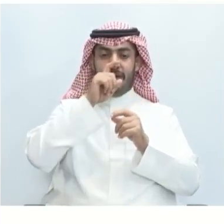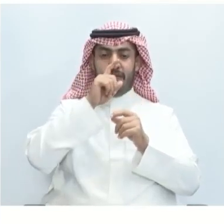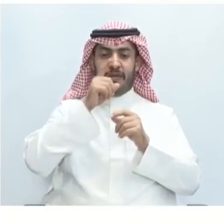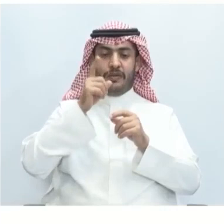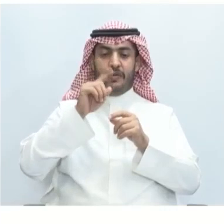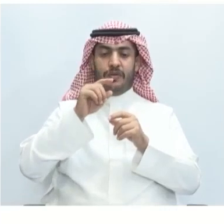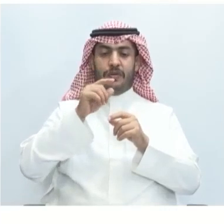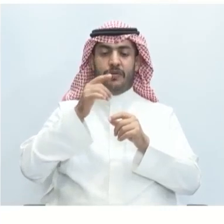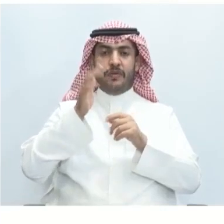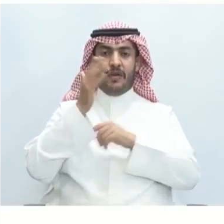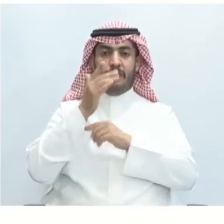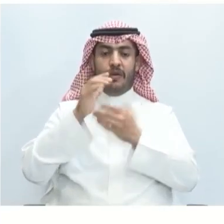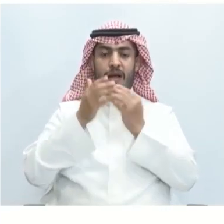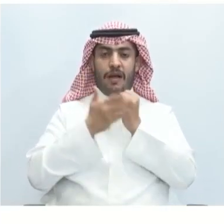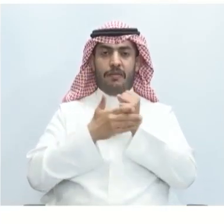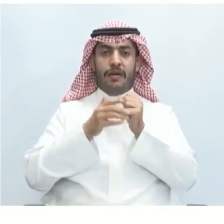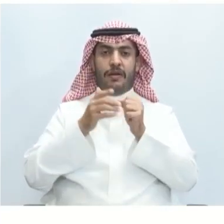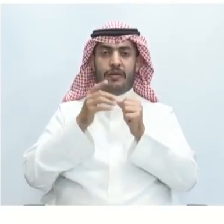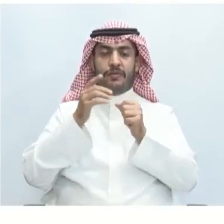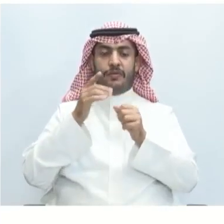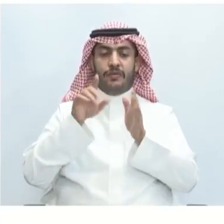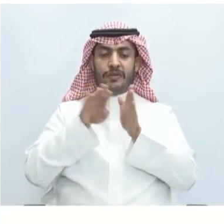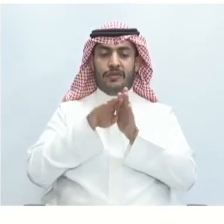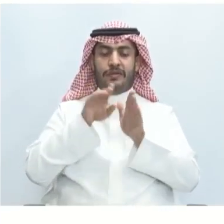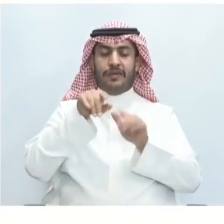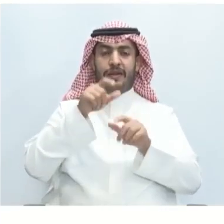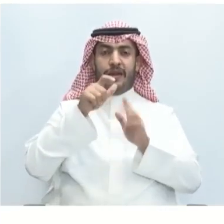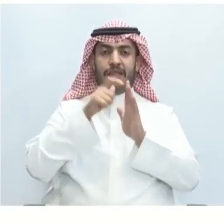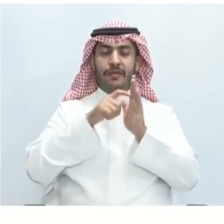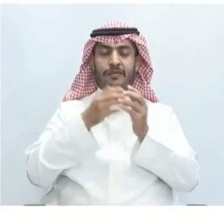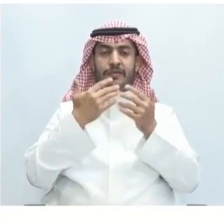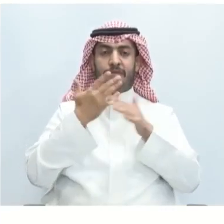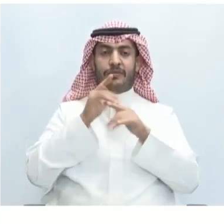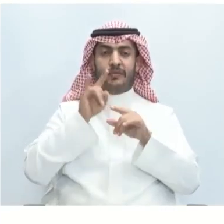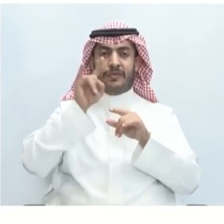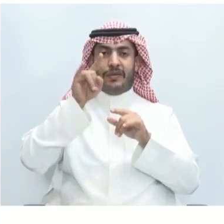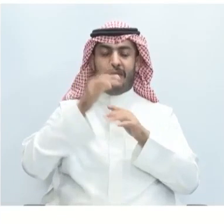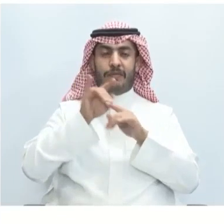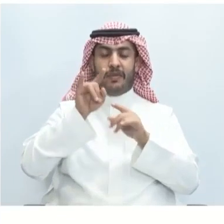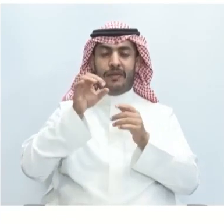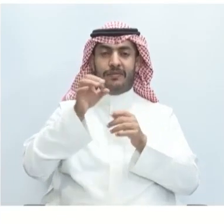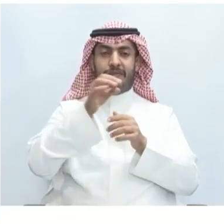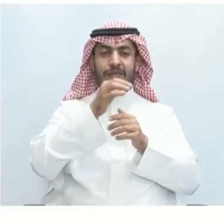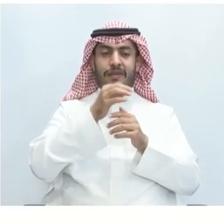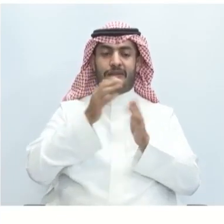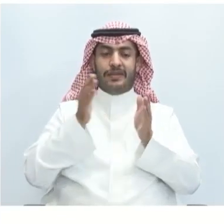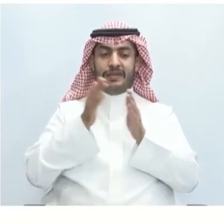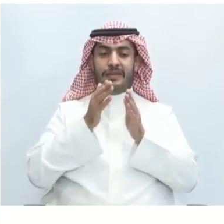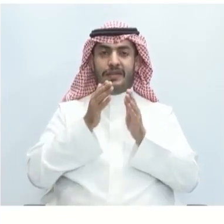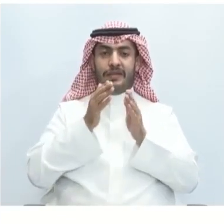وابها ونجران ويقوم هذا النظام على تسريحه الجويه مموعه مطارات اصغر